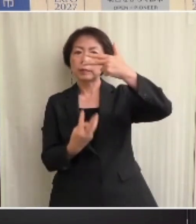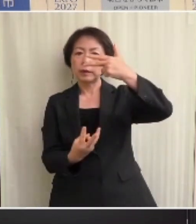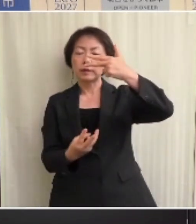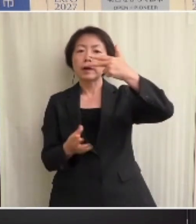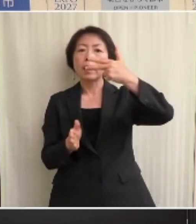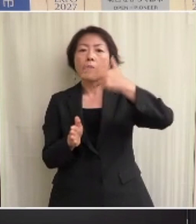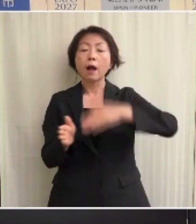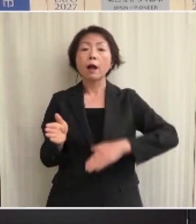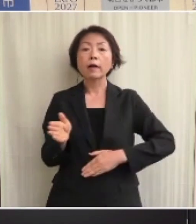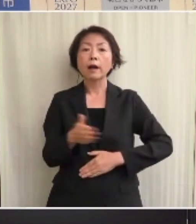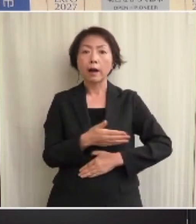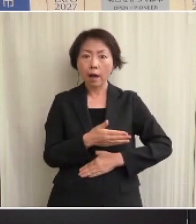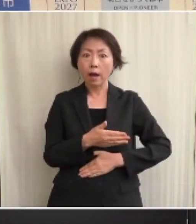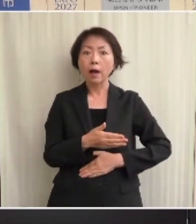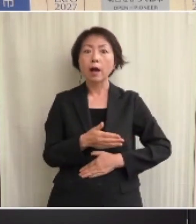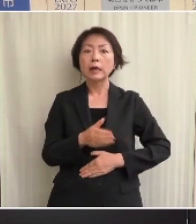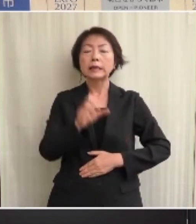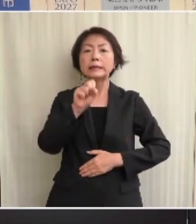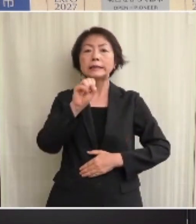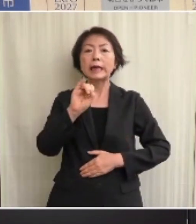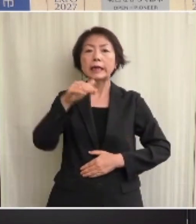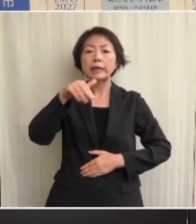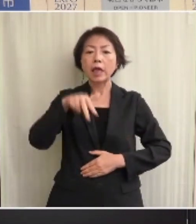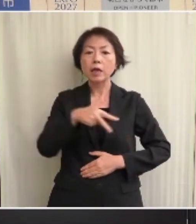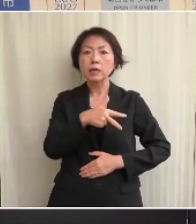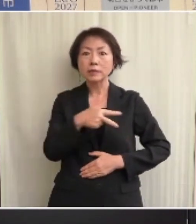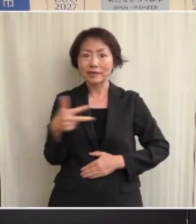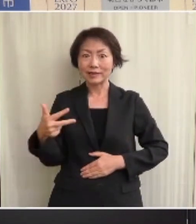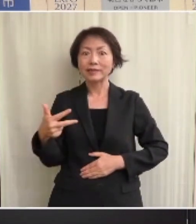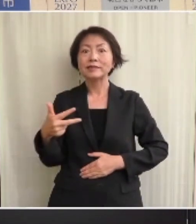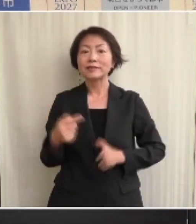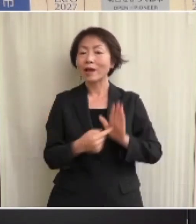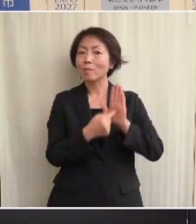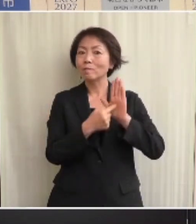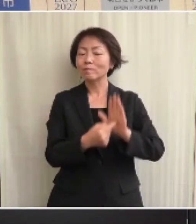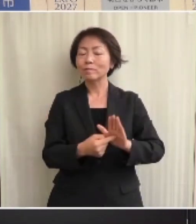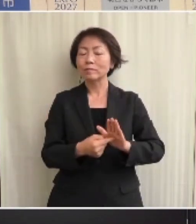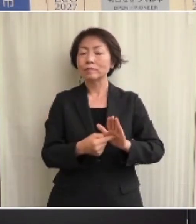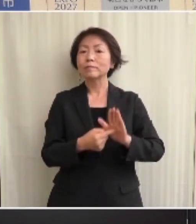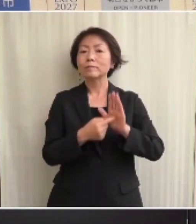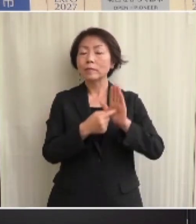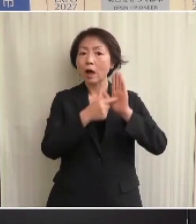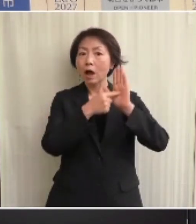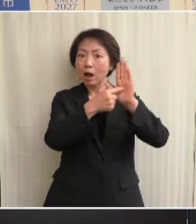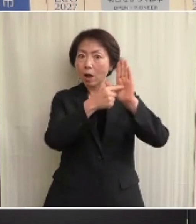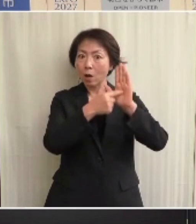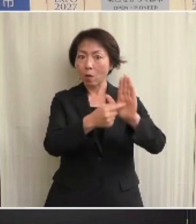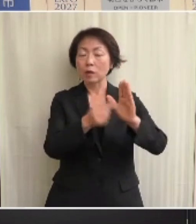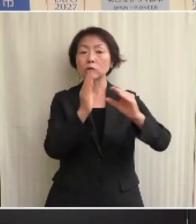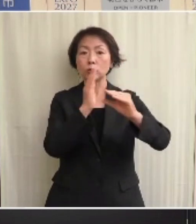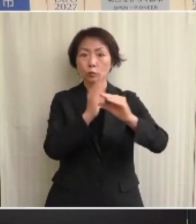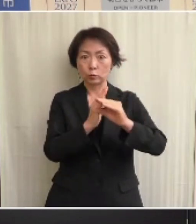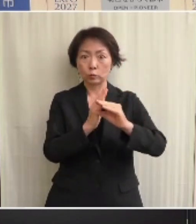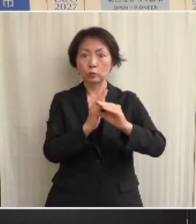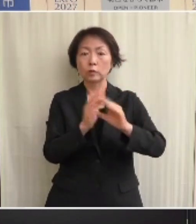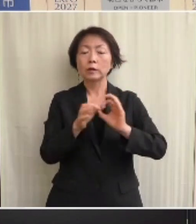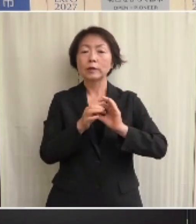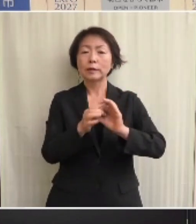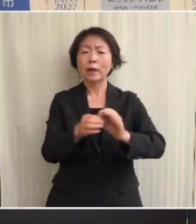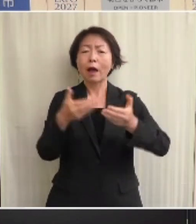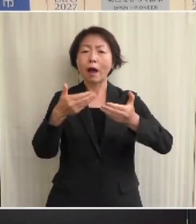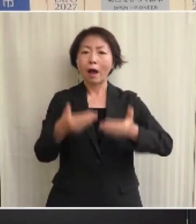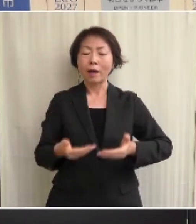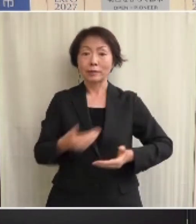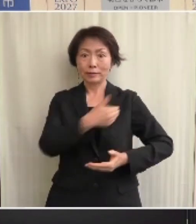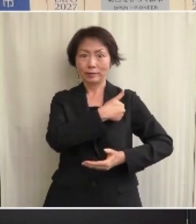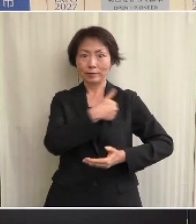からサイネージの方で、放映をしていただいております。はい、引き続きですね、安全安心を実感でき